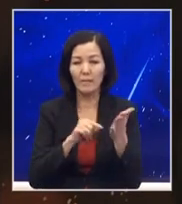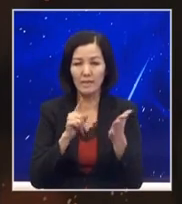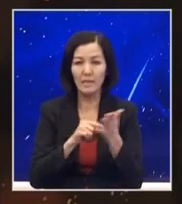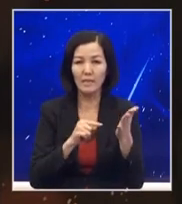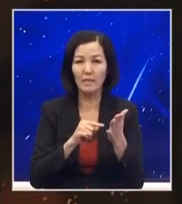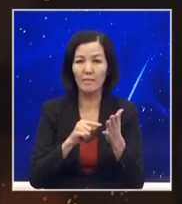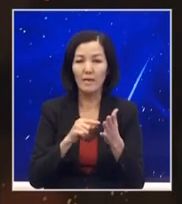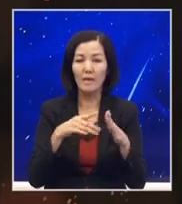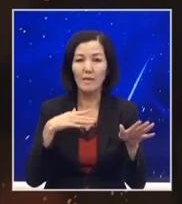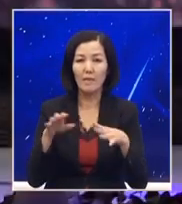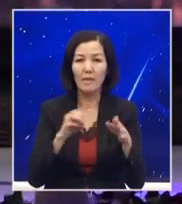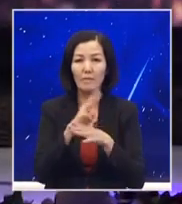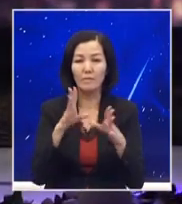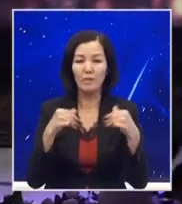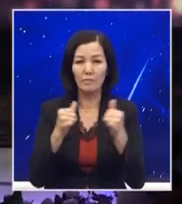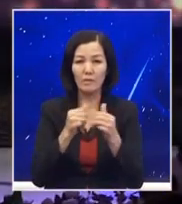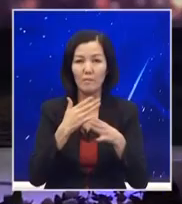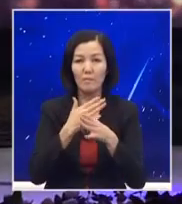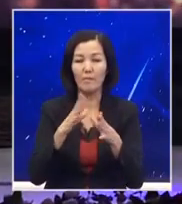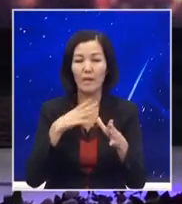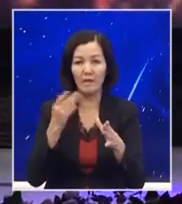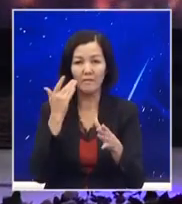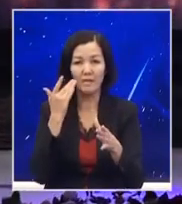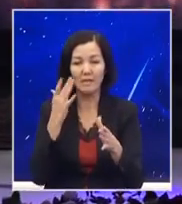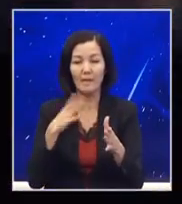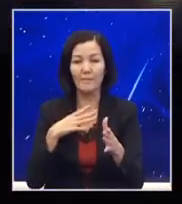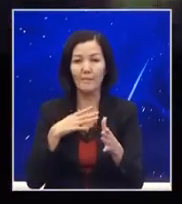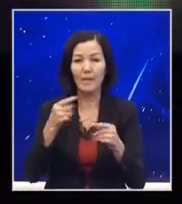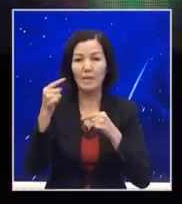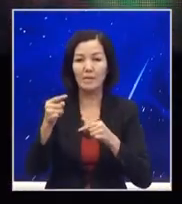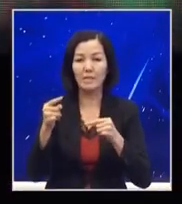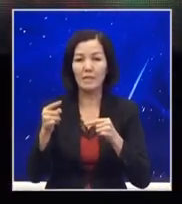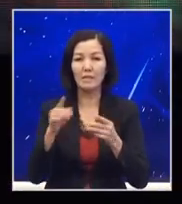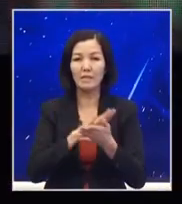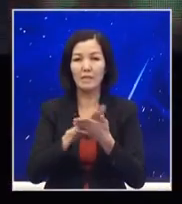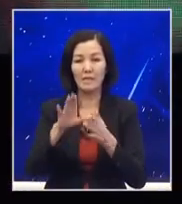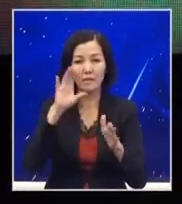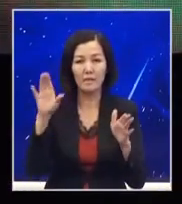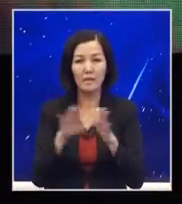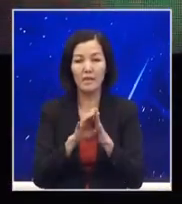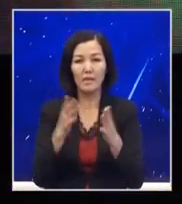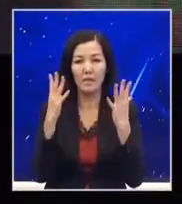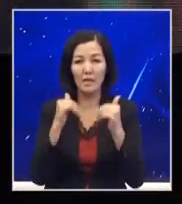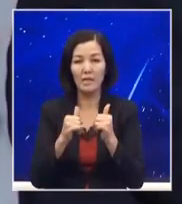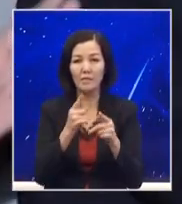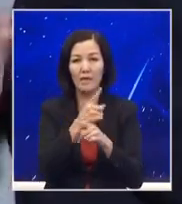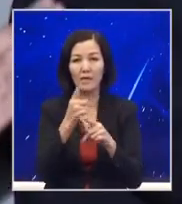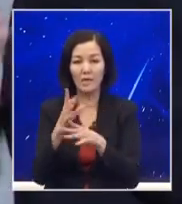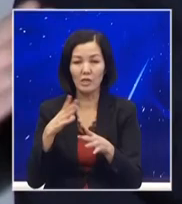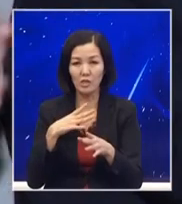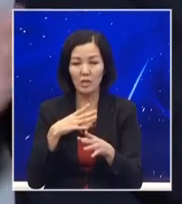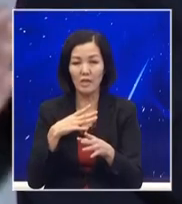малоимущим. Церемония закрытия прошла с соблюдением дистанции и всех санитарных норм. Количество участников ограничено.